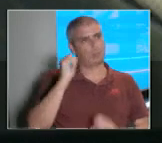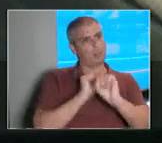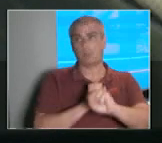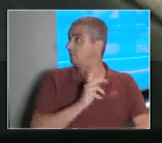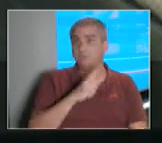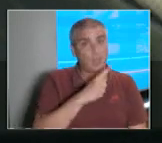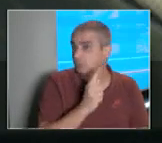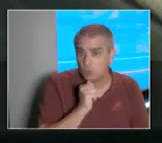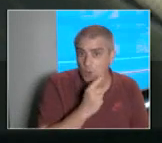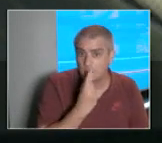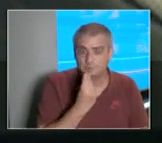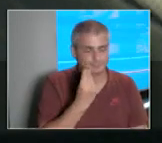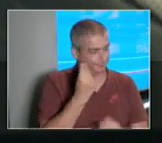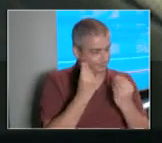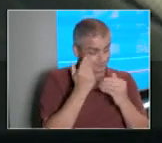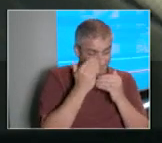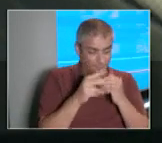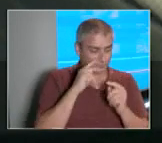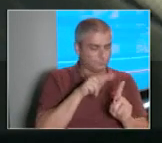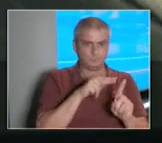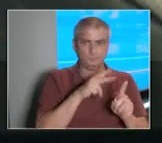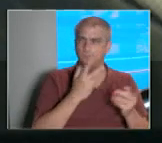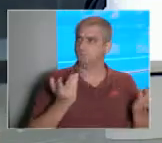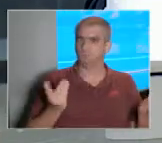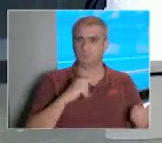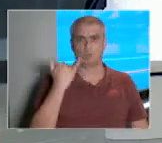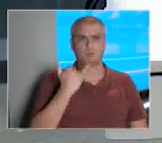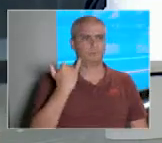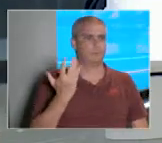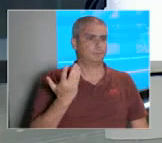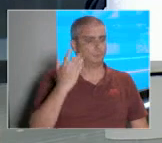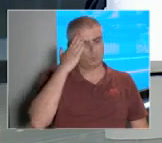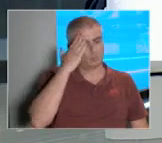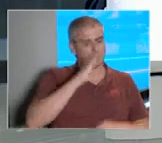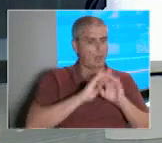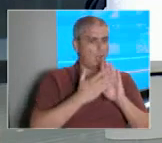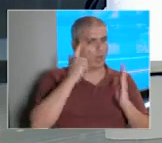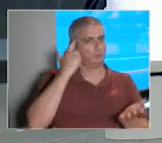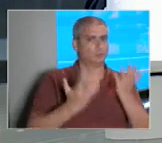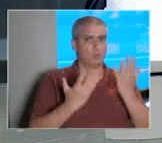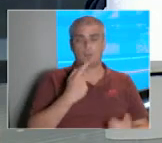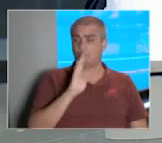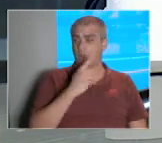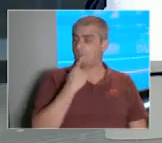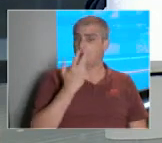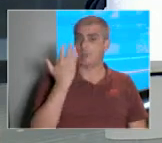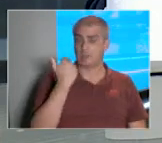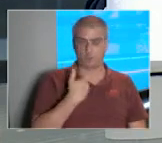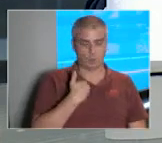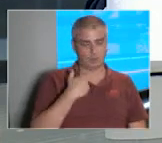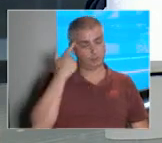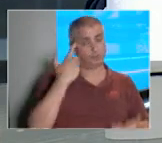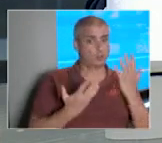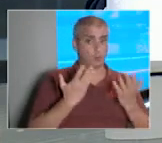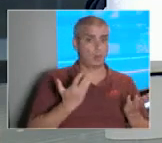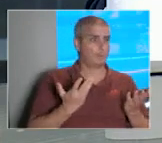שהוא לא רצה לרכוש. אני רק רוצה לחדד, זה... אז בסוף כשאתה מסתכל מהצד, אתה לא תמיד באמת מודע לכל מערך השיקולים. אומר נתניהו, היו לי כאן